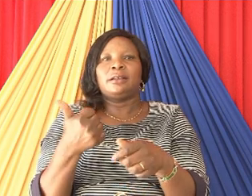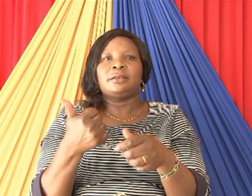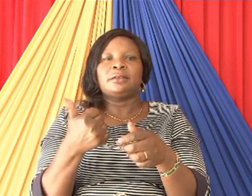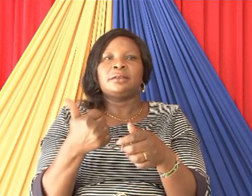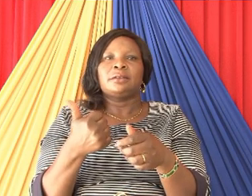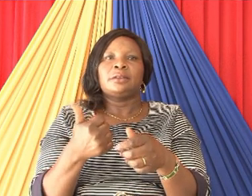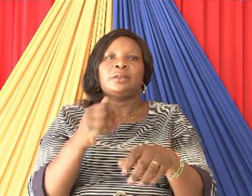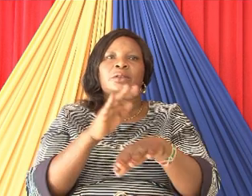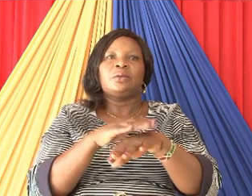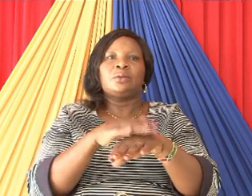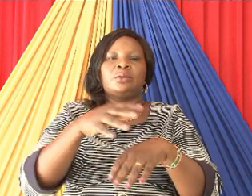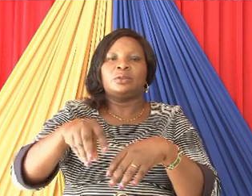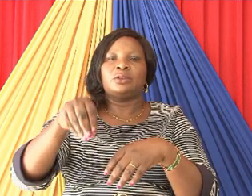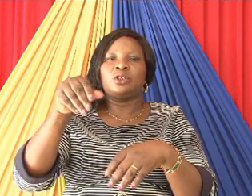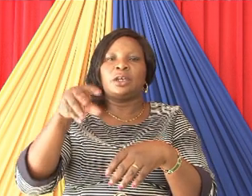mzuri